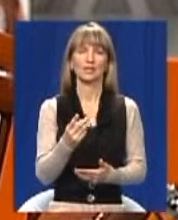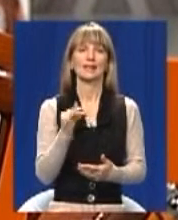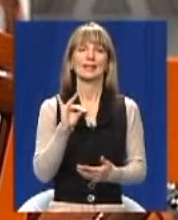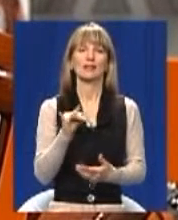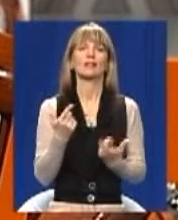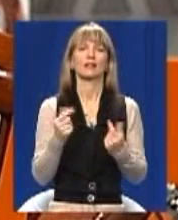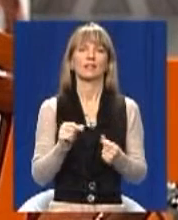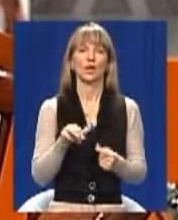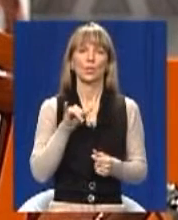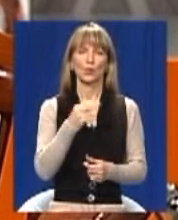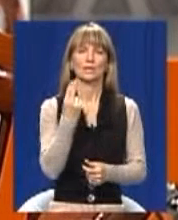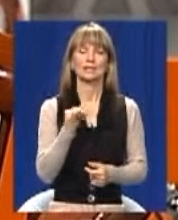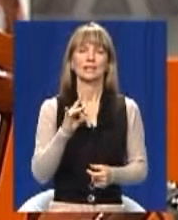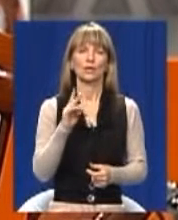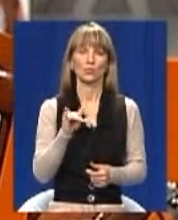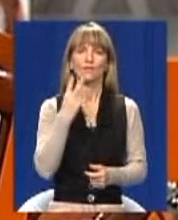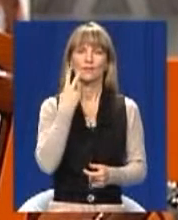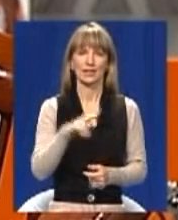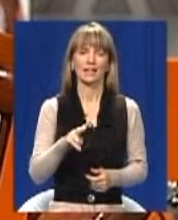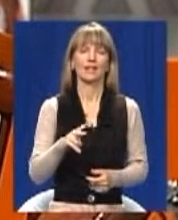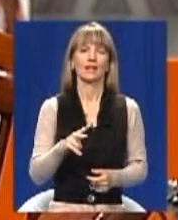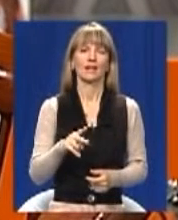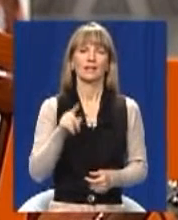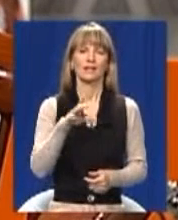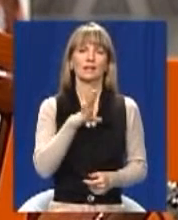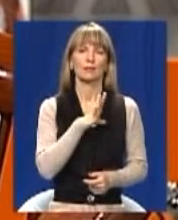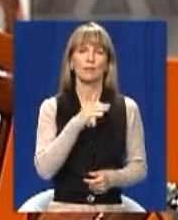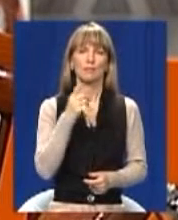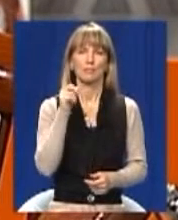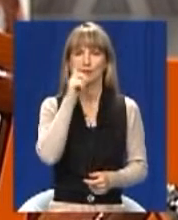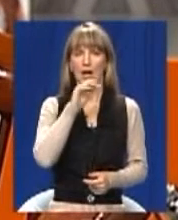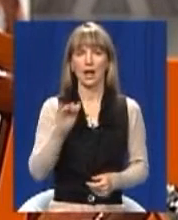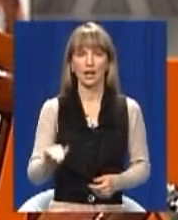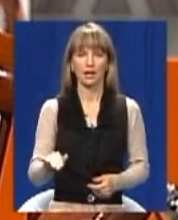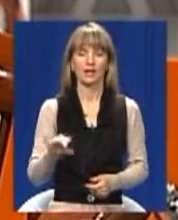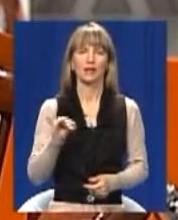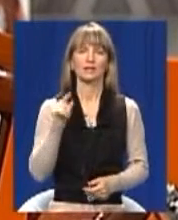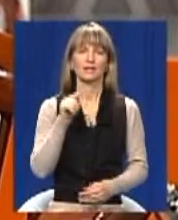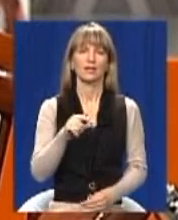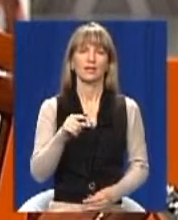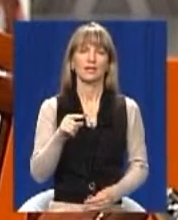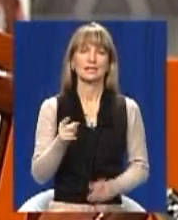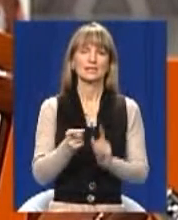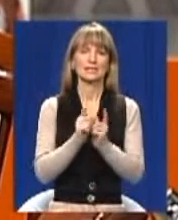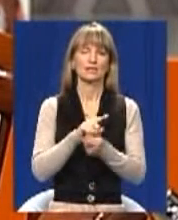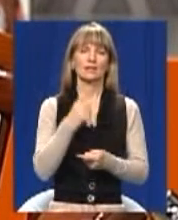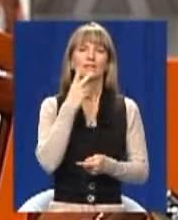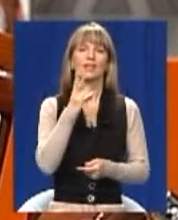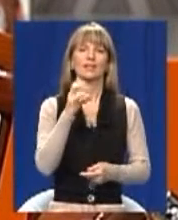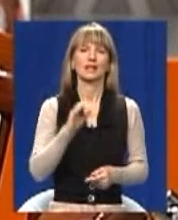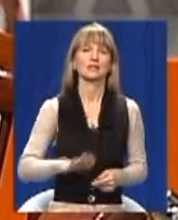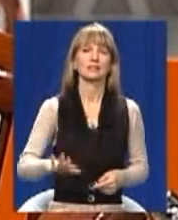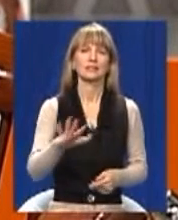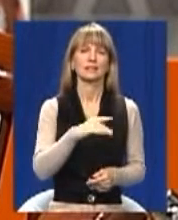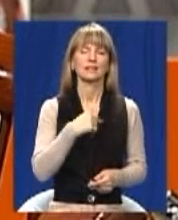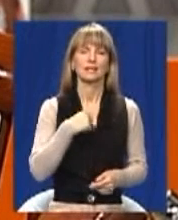де? В цирку бачила, але тоді мені було дуже мало літ. І тоді я замість того, щоб дивитися на сцену,